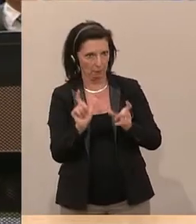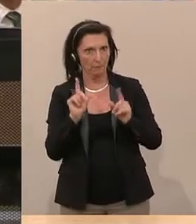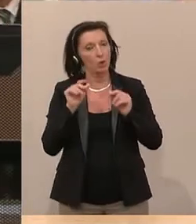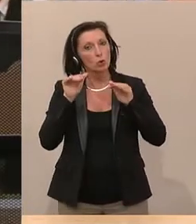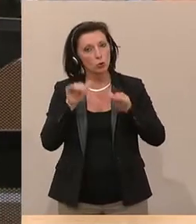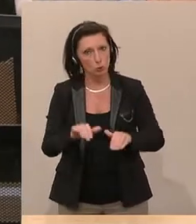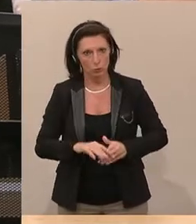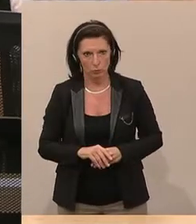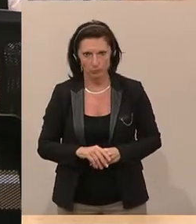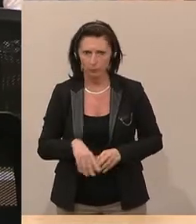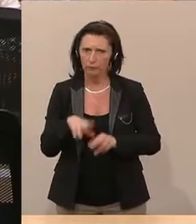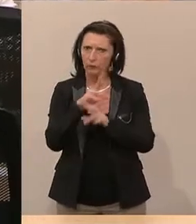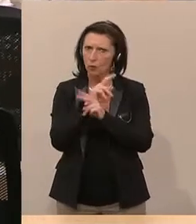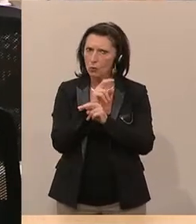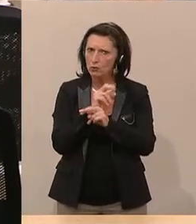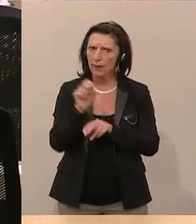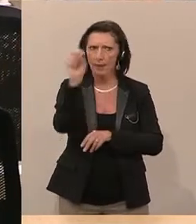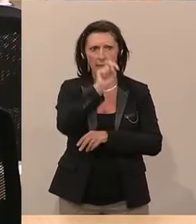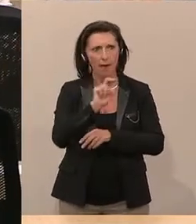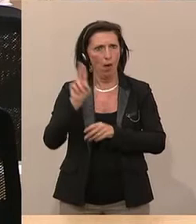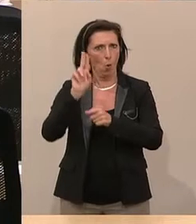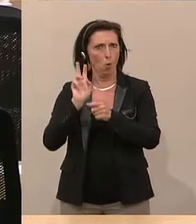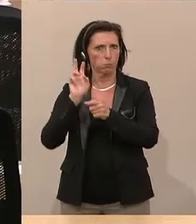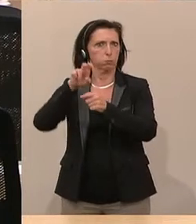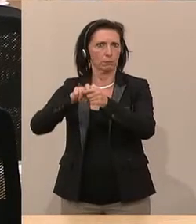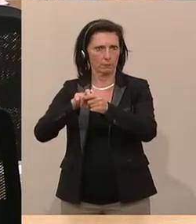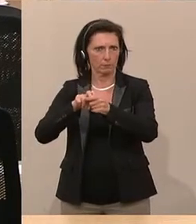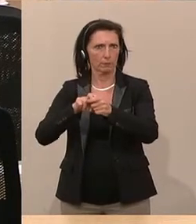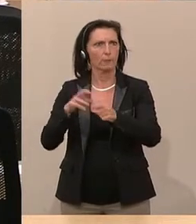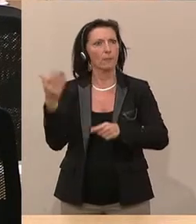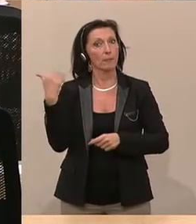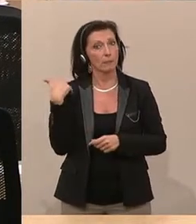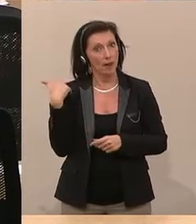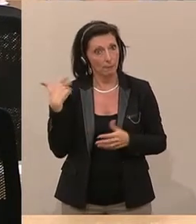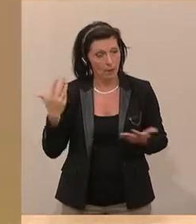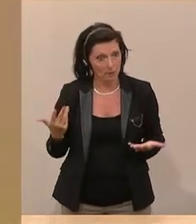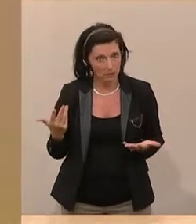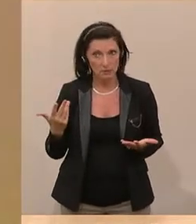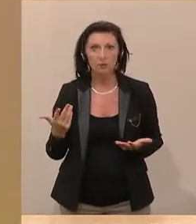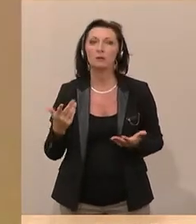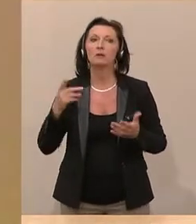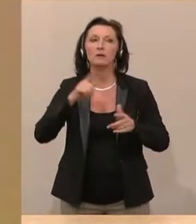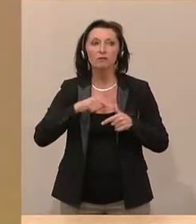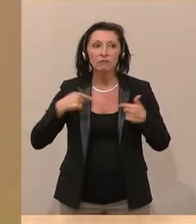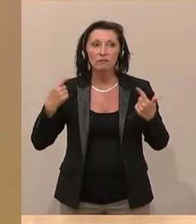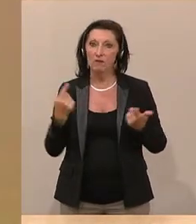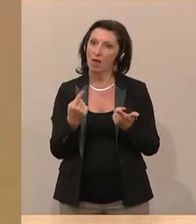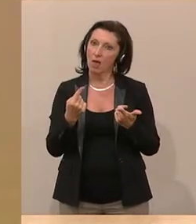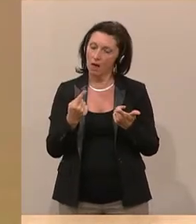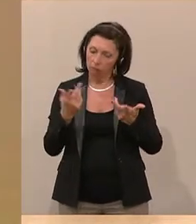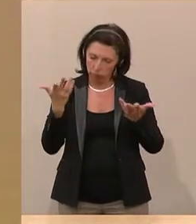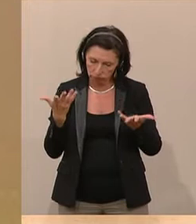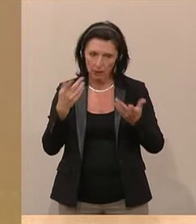Mit dem Beitritt Österreichs zur Europäischen Union haben wir aber auch Teile in die Hände der Gemeinschaft gegeben,